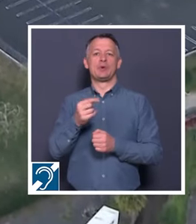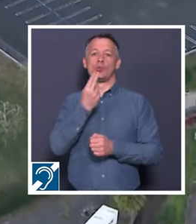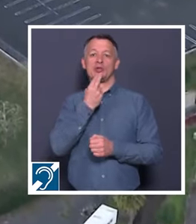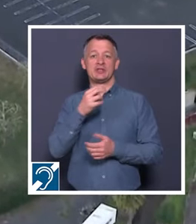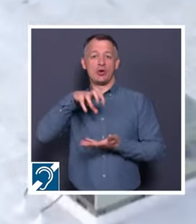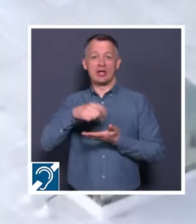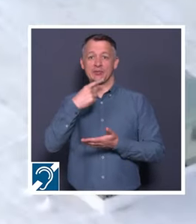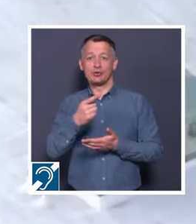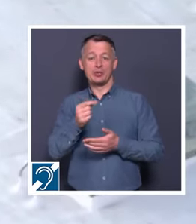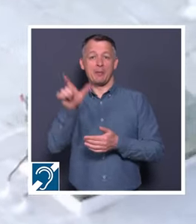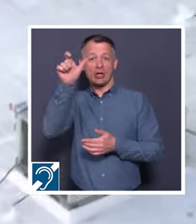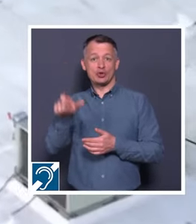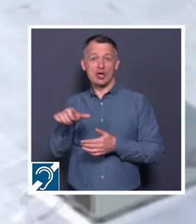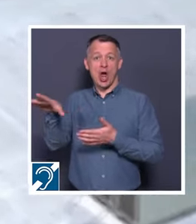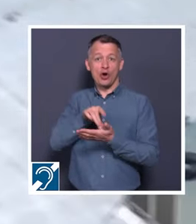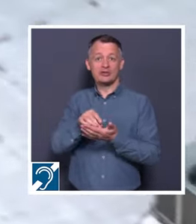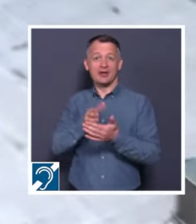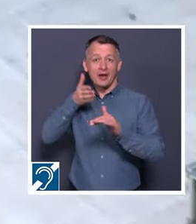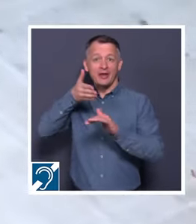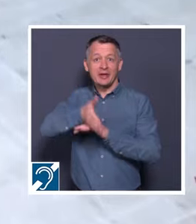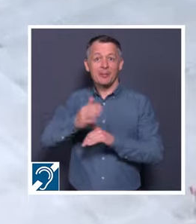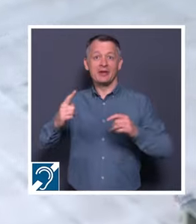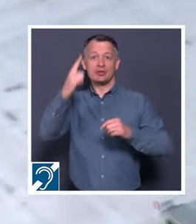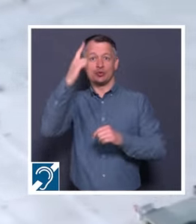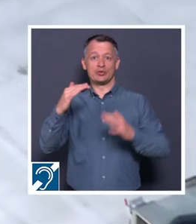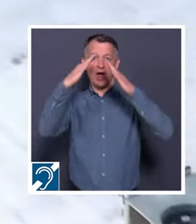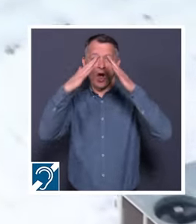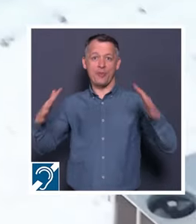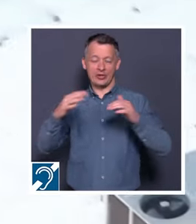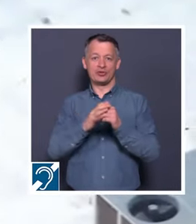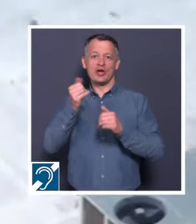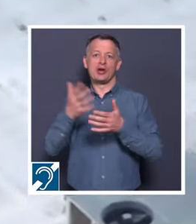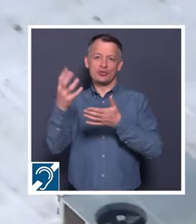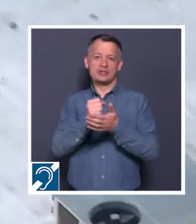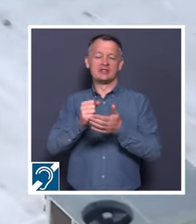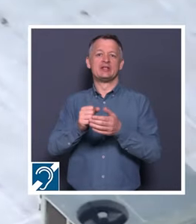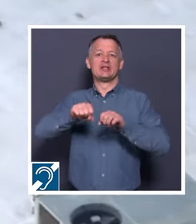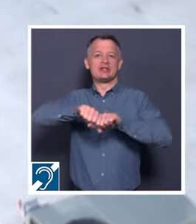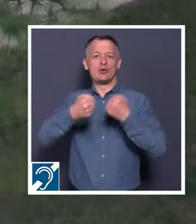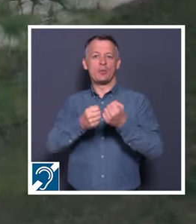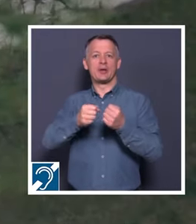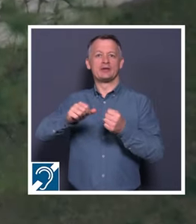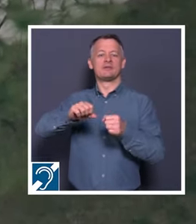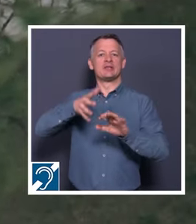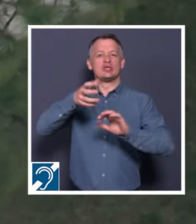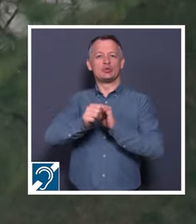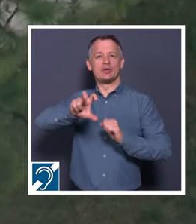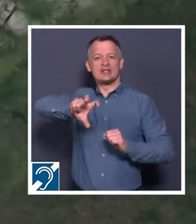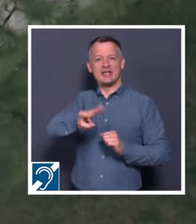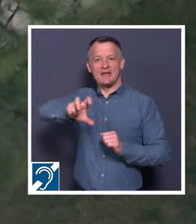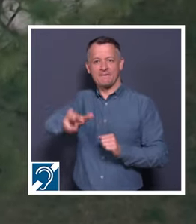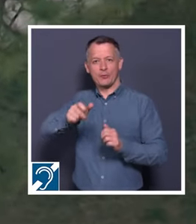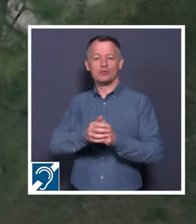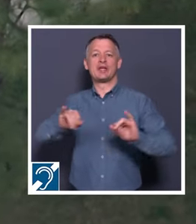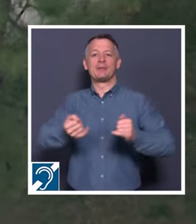au reușit să pătrundă în clădire prin acoperiș și au reușit să spargă seiful în care erau depozitați banii. Incidentul a avut loc duminica